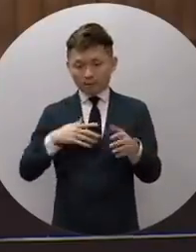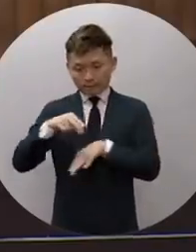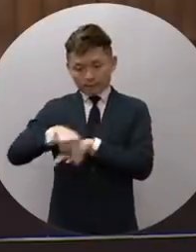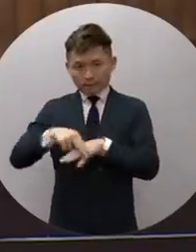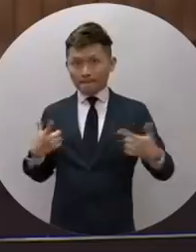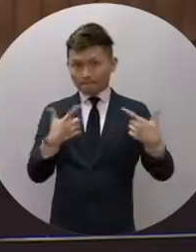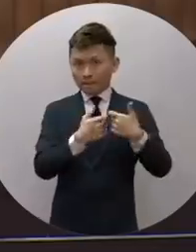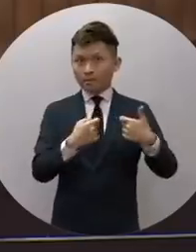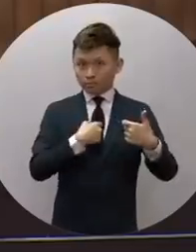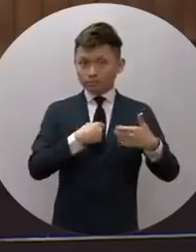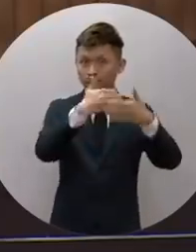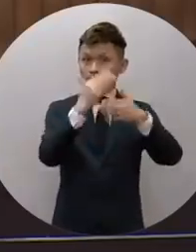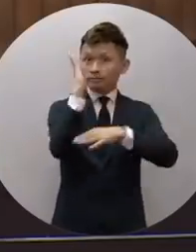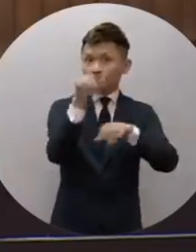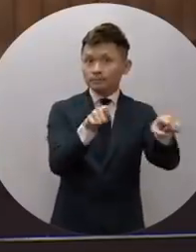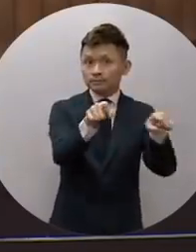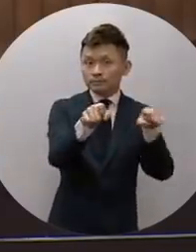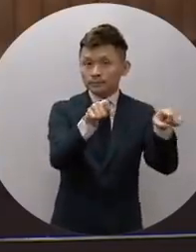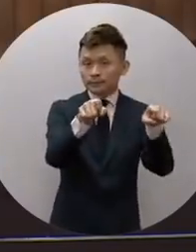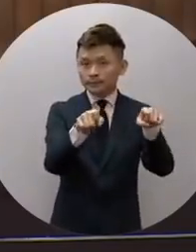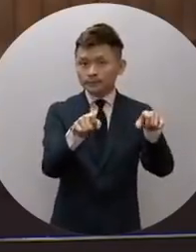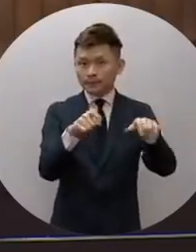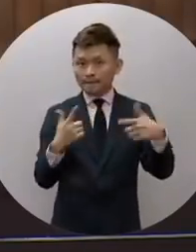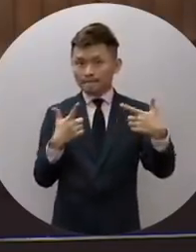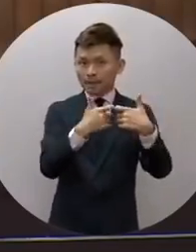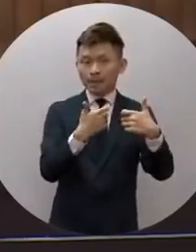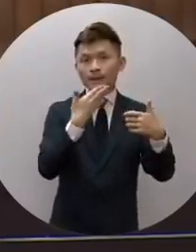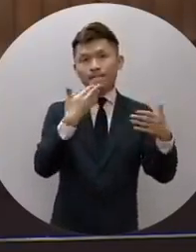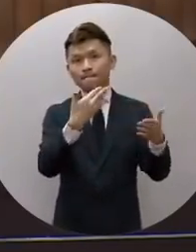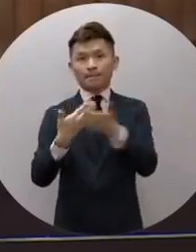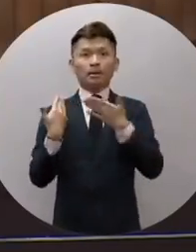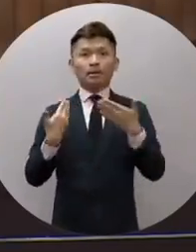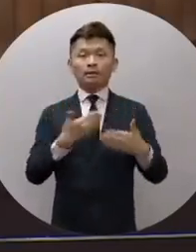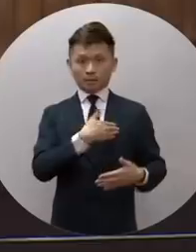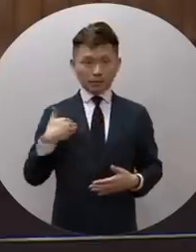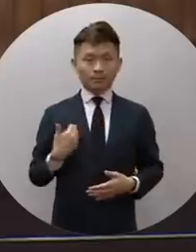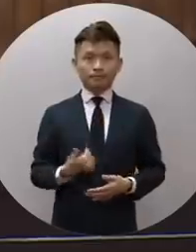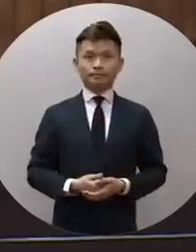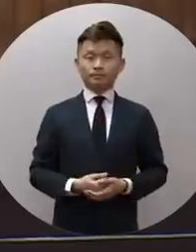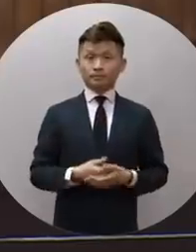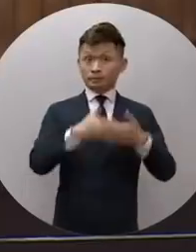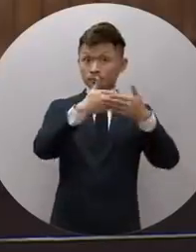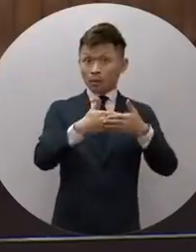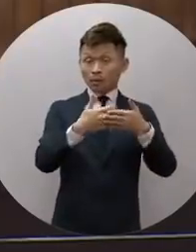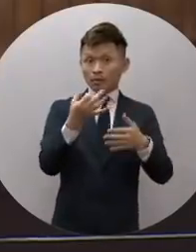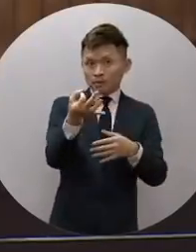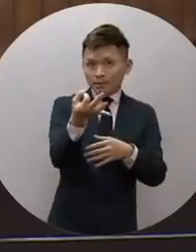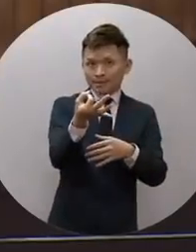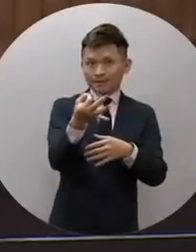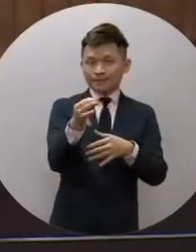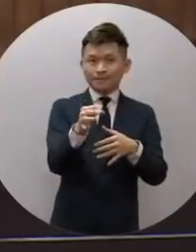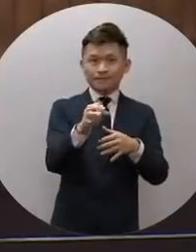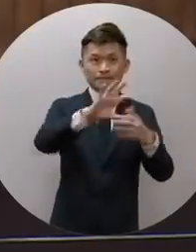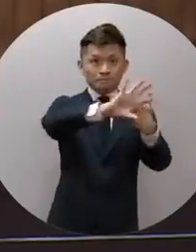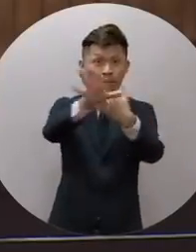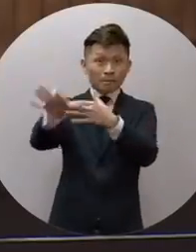才能从中国的政策中获益。”他接着描述中国资金大量流入世